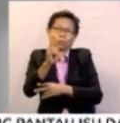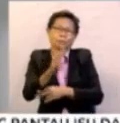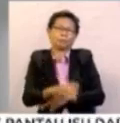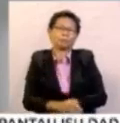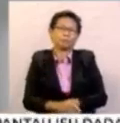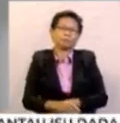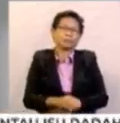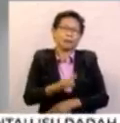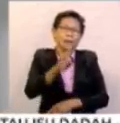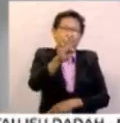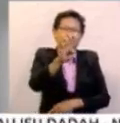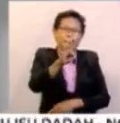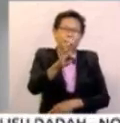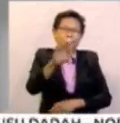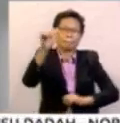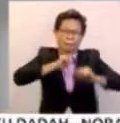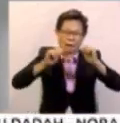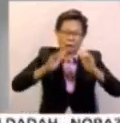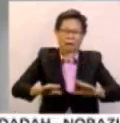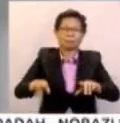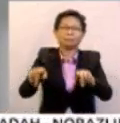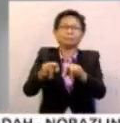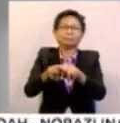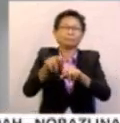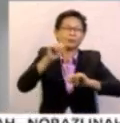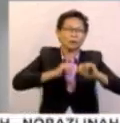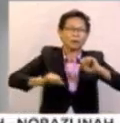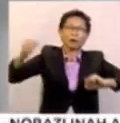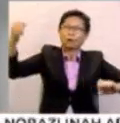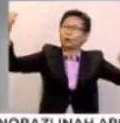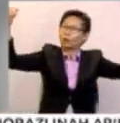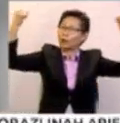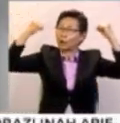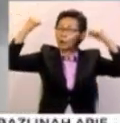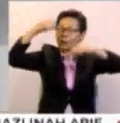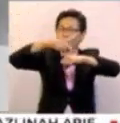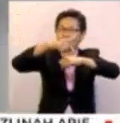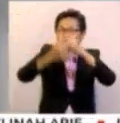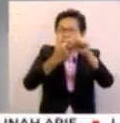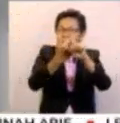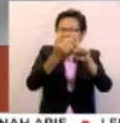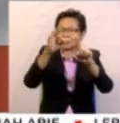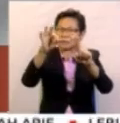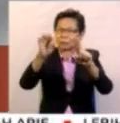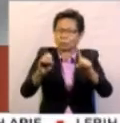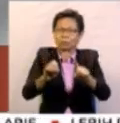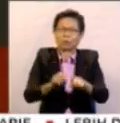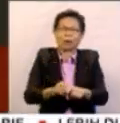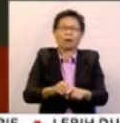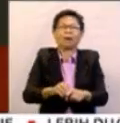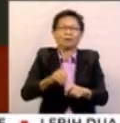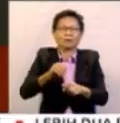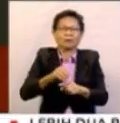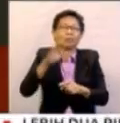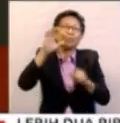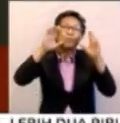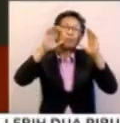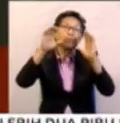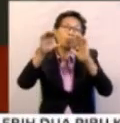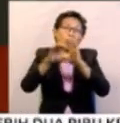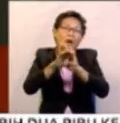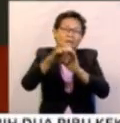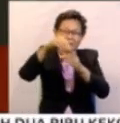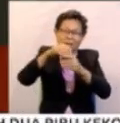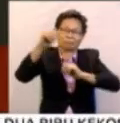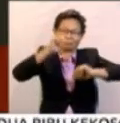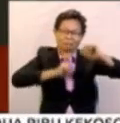Lama PDIVA tidak mendengar kisah pelakon yang sinonim dengan watak hero di era 90-an yang wajahnya seringkali menghiasi drama-drama